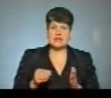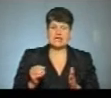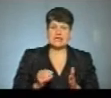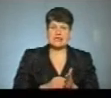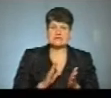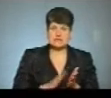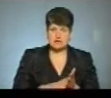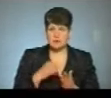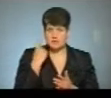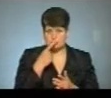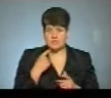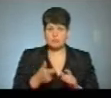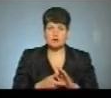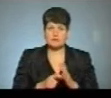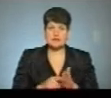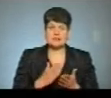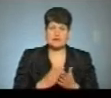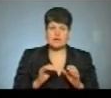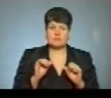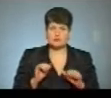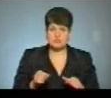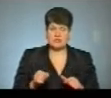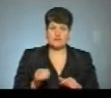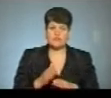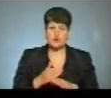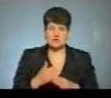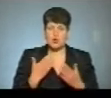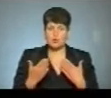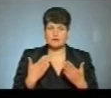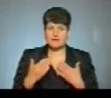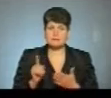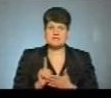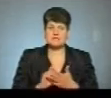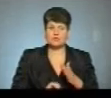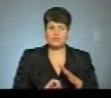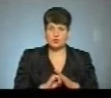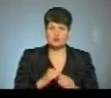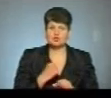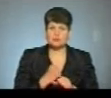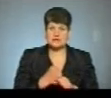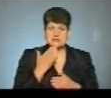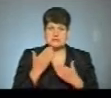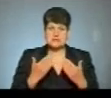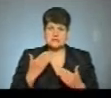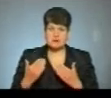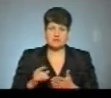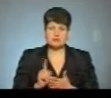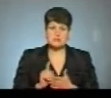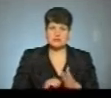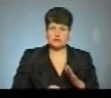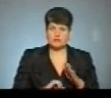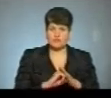персональному кабінеті є можливість в розділі комунікації з Пенсійним фондом зробити запити до Пенсійного